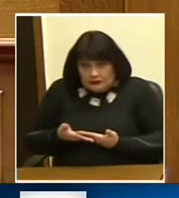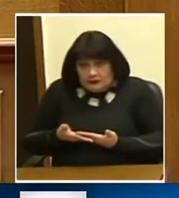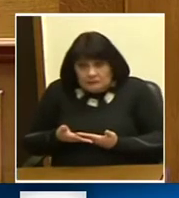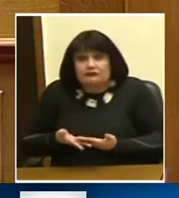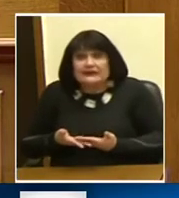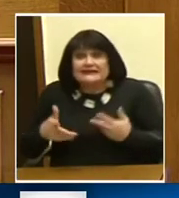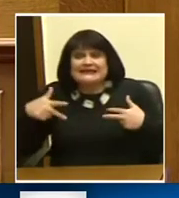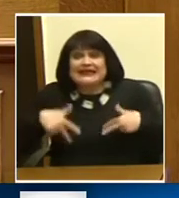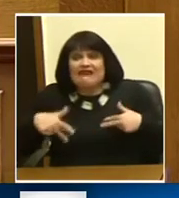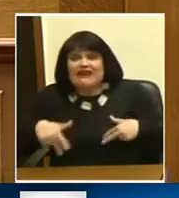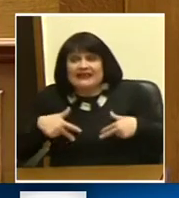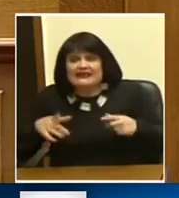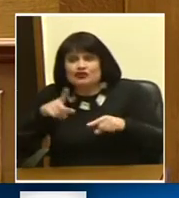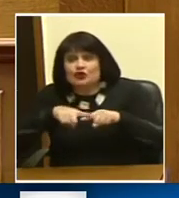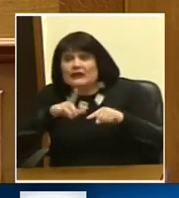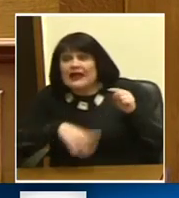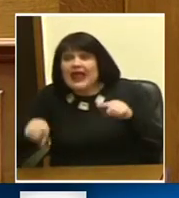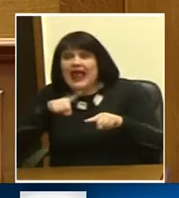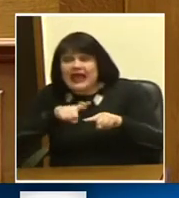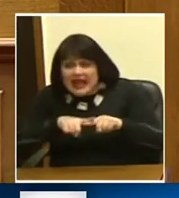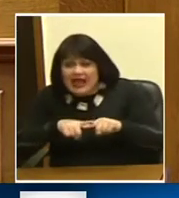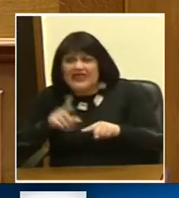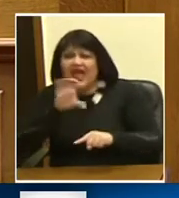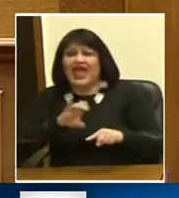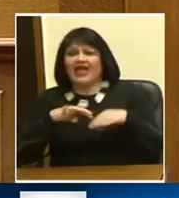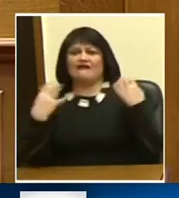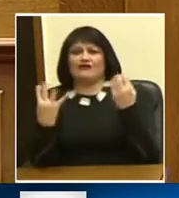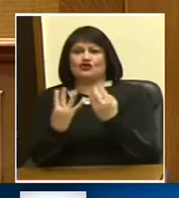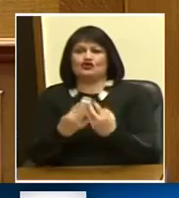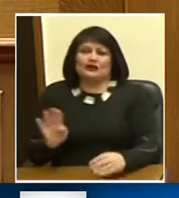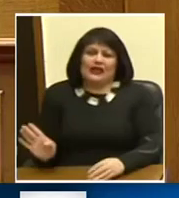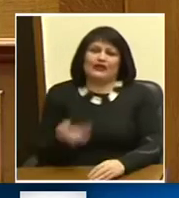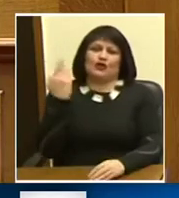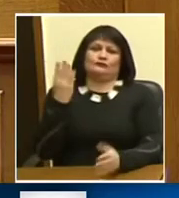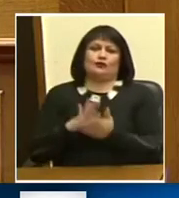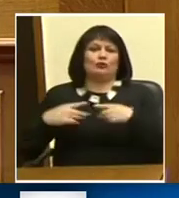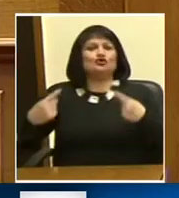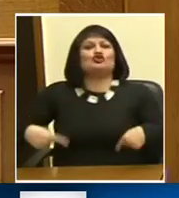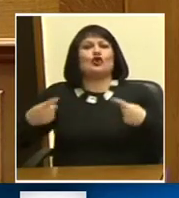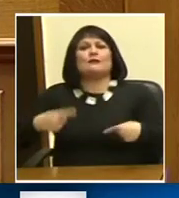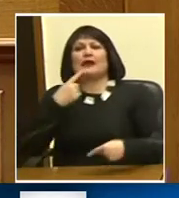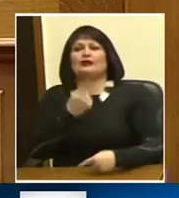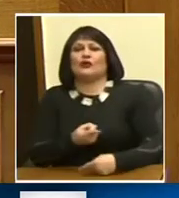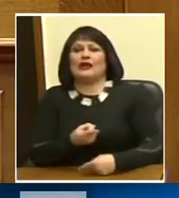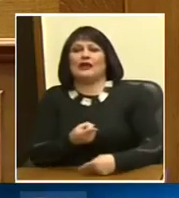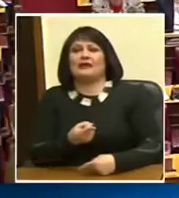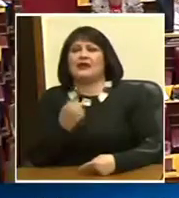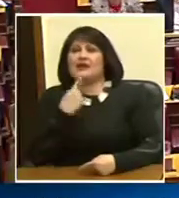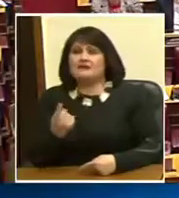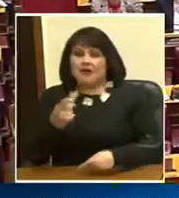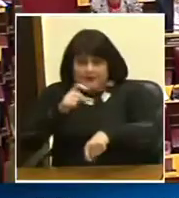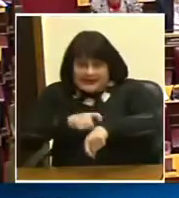η χώρα θα είχε βγει από την Ευρωζώνη όπως το κανόνιζε ο Σόιμπλε. Ήτανε μια μεγαλειώδη στιγμή.